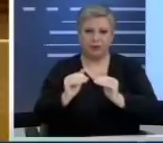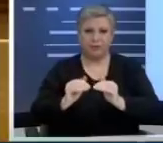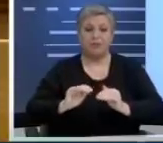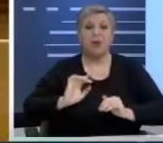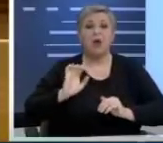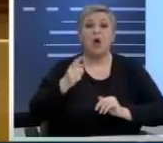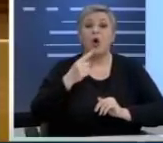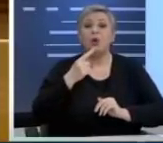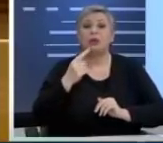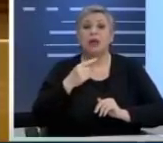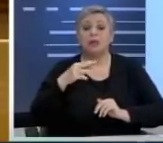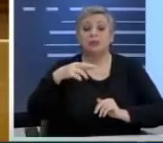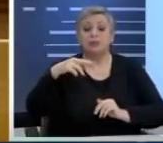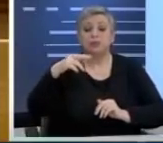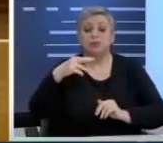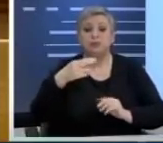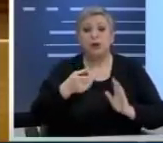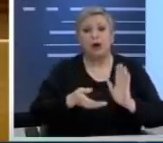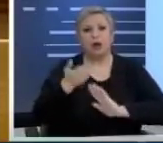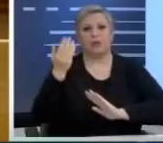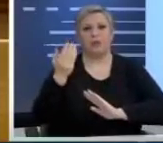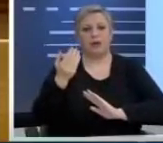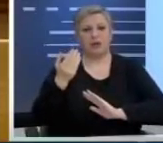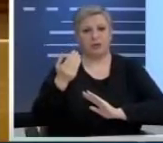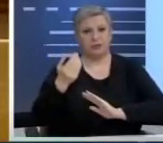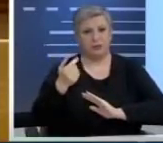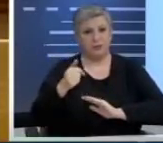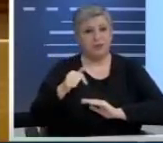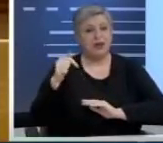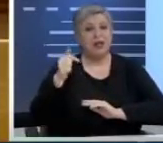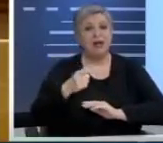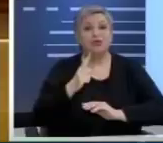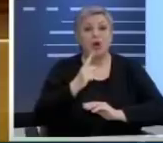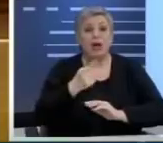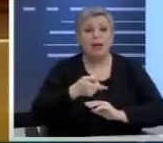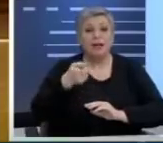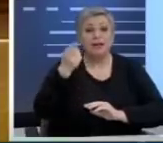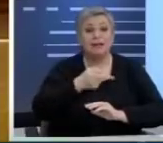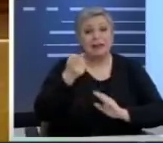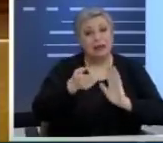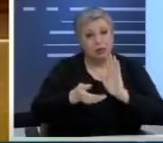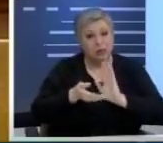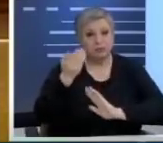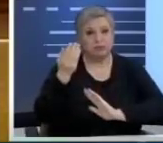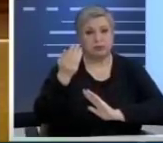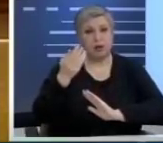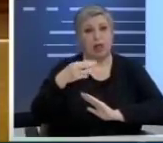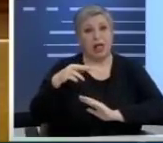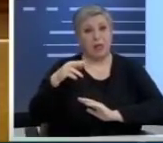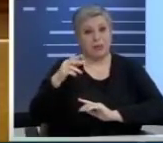στο επιτοκίο, ότι για κάθε 1% αύξηση του